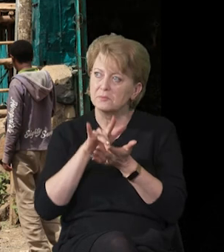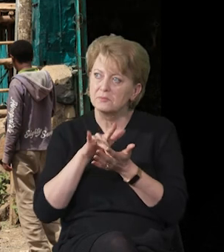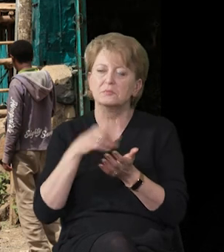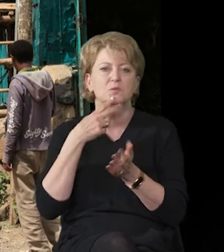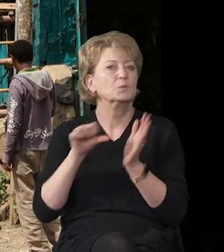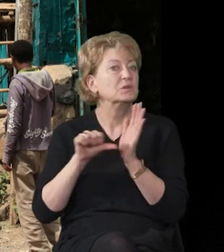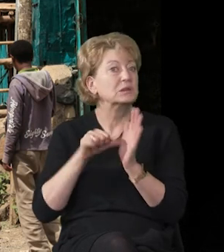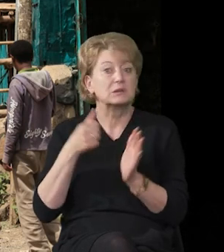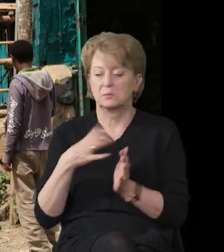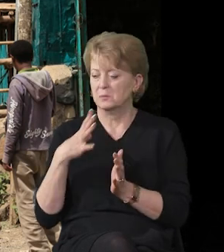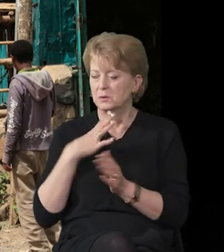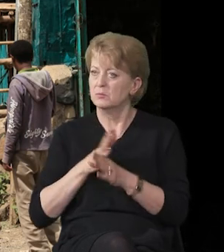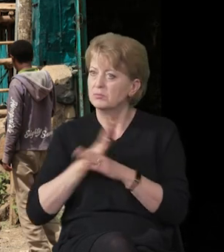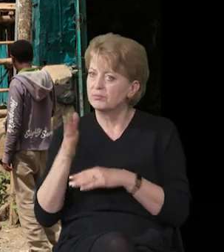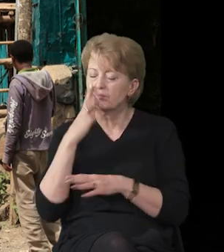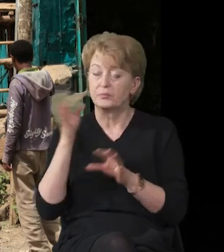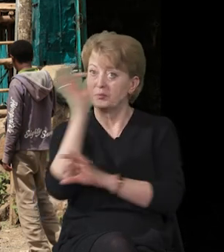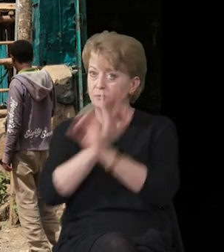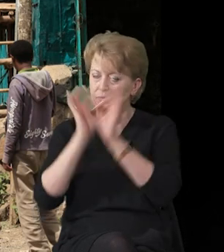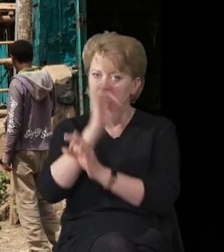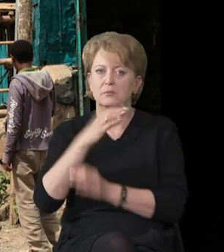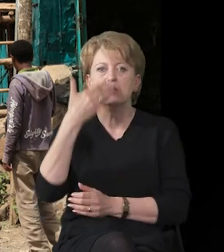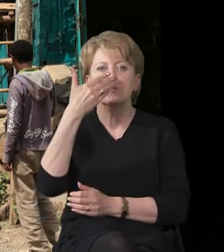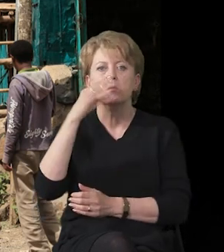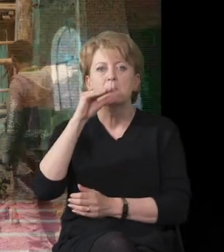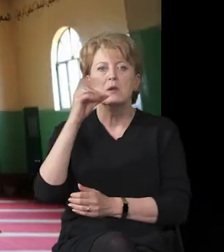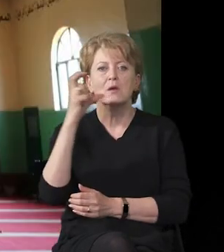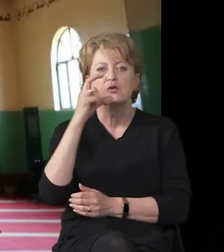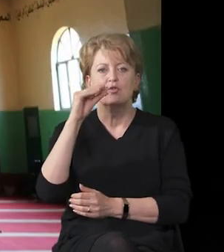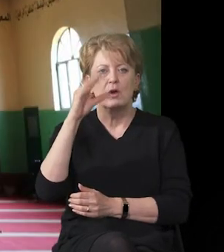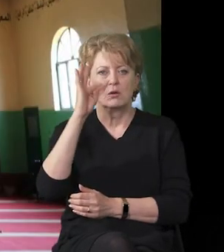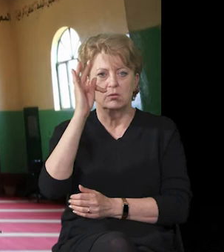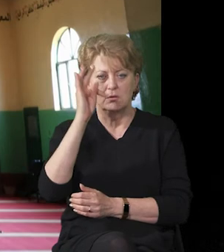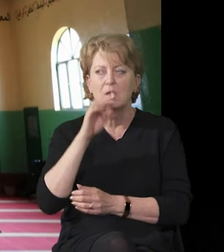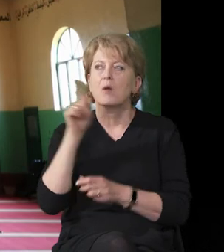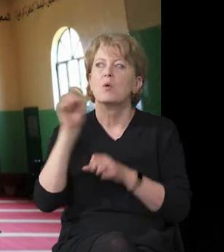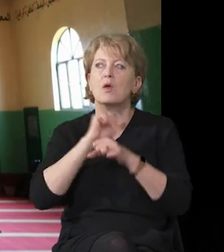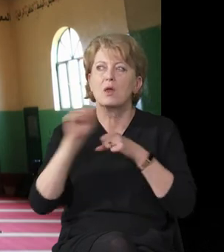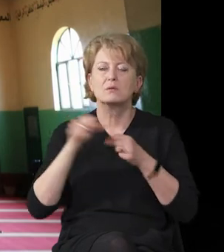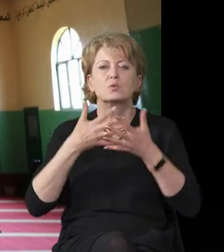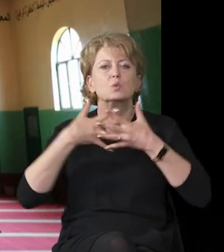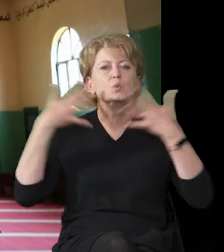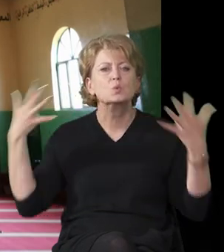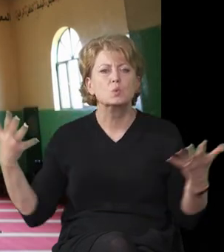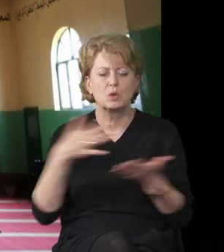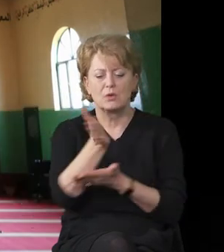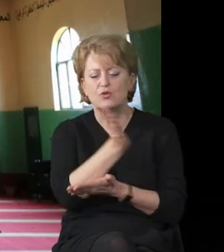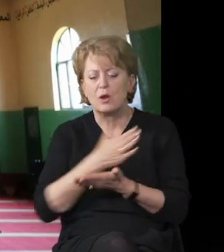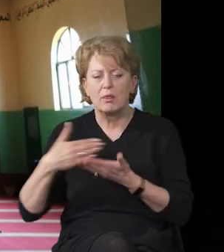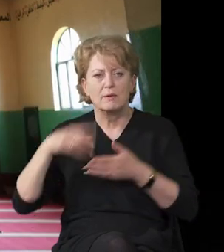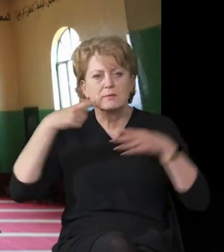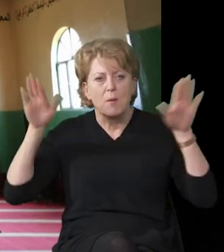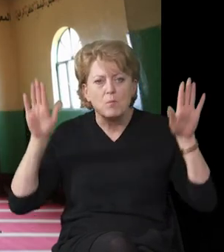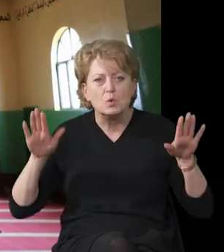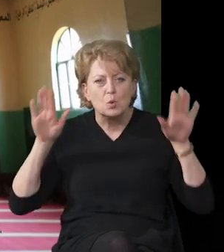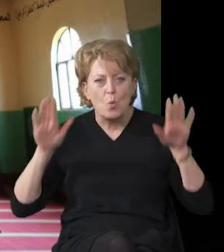meczet. Dzięki temu, że jest tam dosyć duża dzielnica muzułmańska i udało mi się wejść do środka.